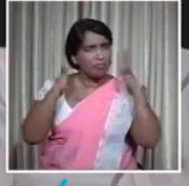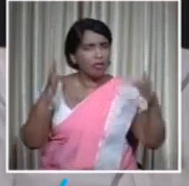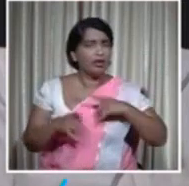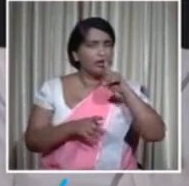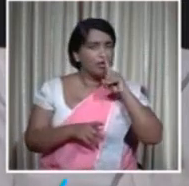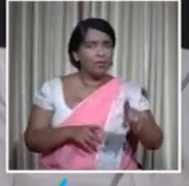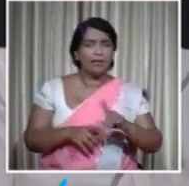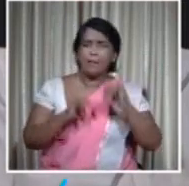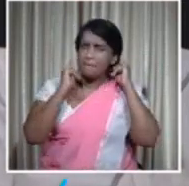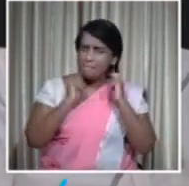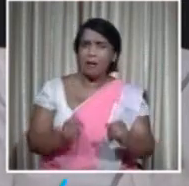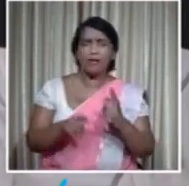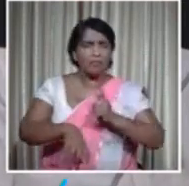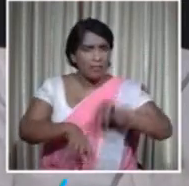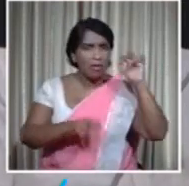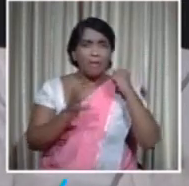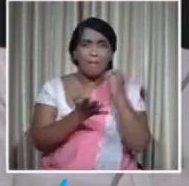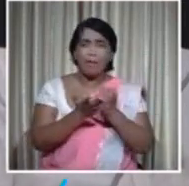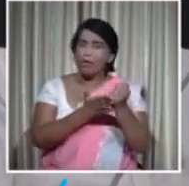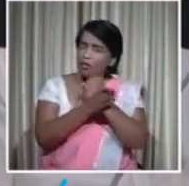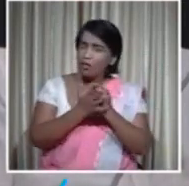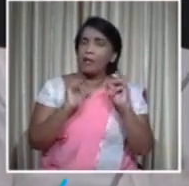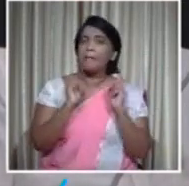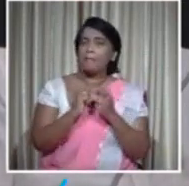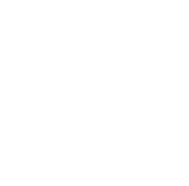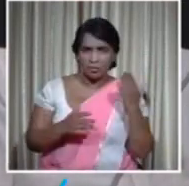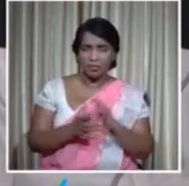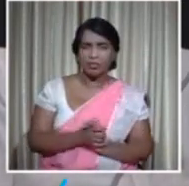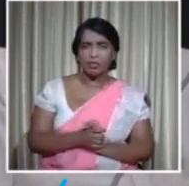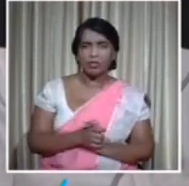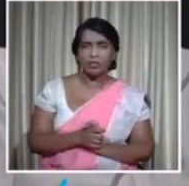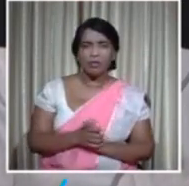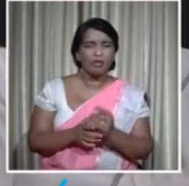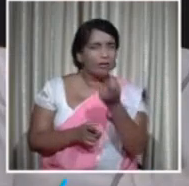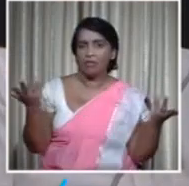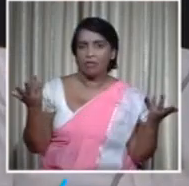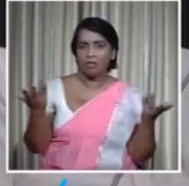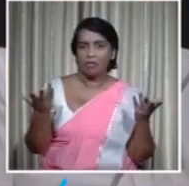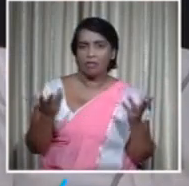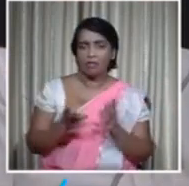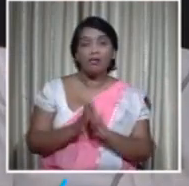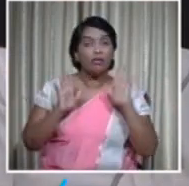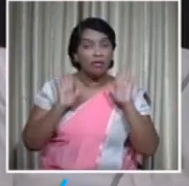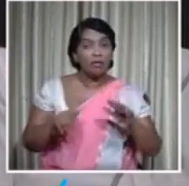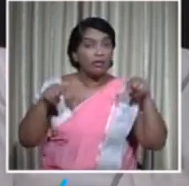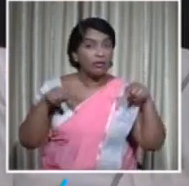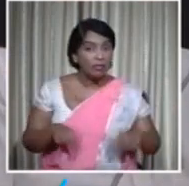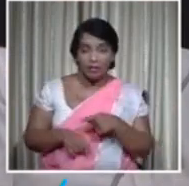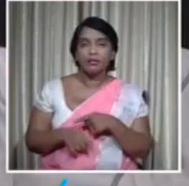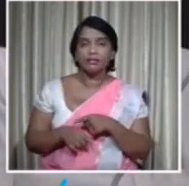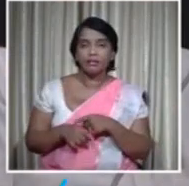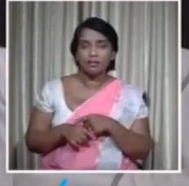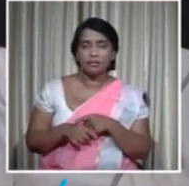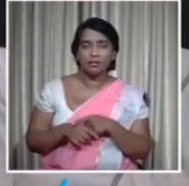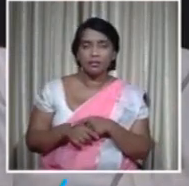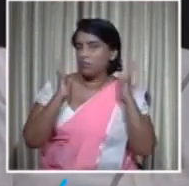මේක ඉතාමත්ම අවදාන මුළු බැංකු පද්ධතියනේ කඩන් වැටෙන්න පුළුවන් කියලා. සත පහකට ගණන් ගත්තේ නැහැ. හැබැයි මේ වෙලා තියෙන කතාව ඇත්ත නම්